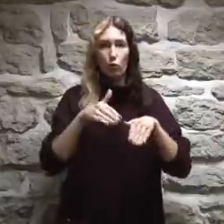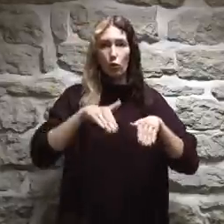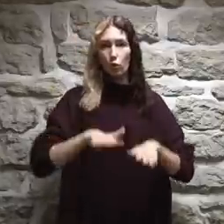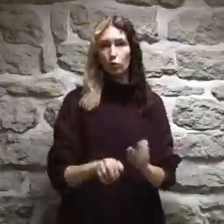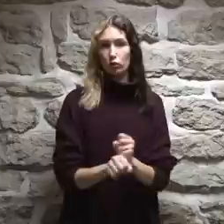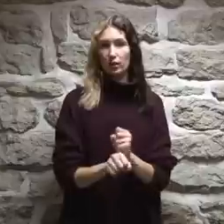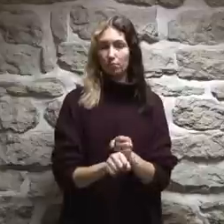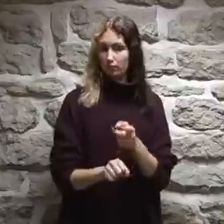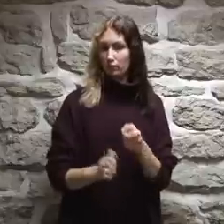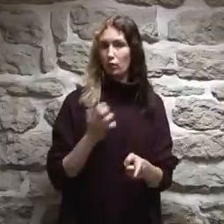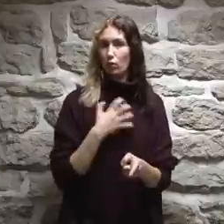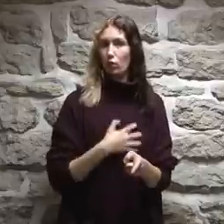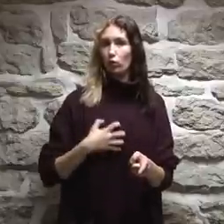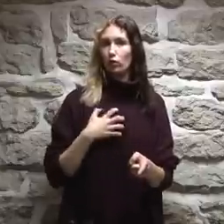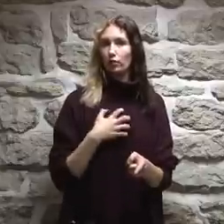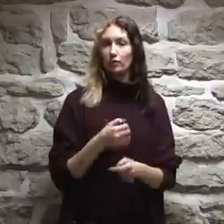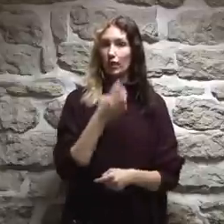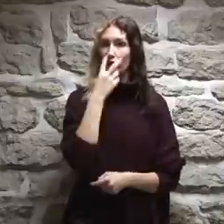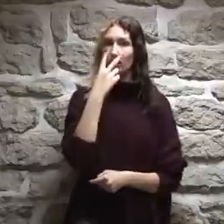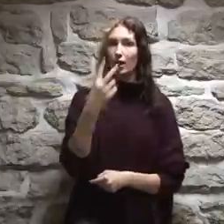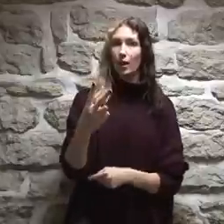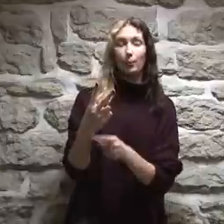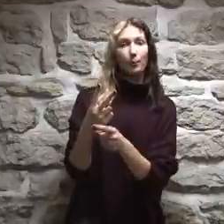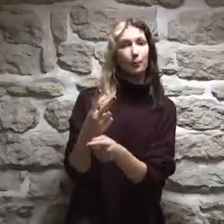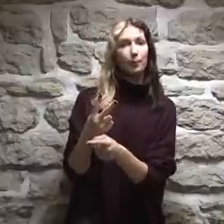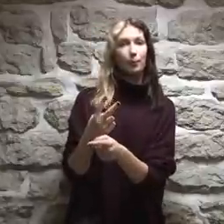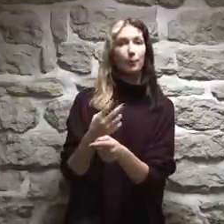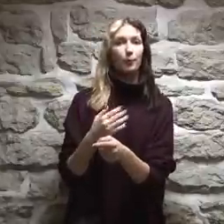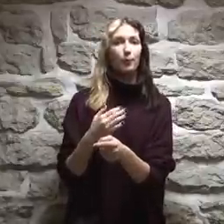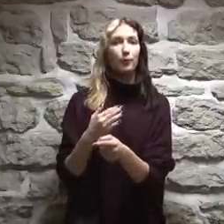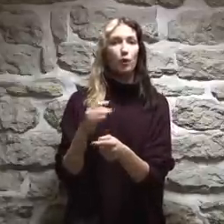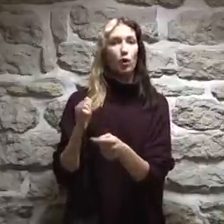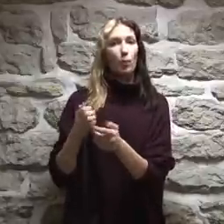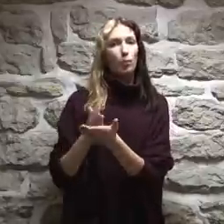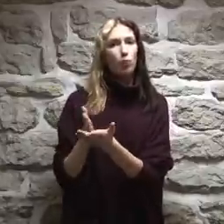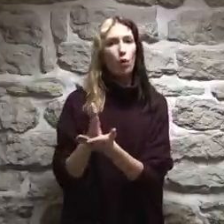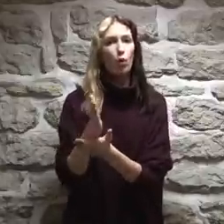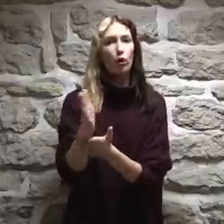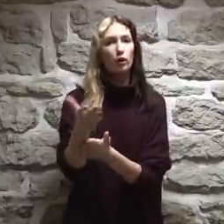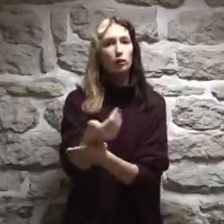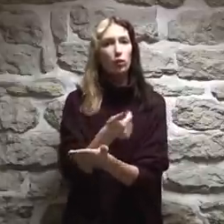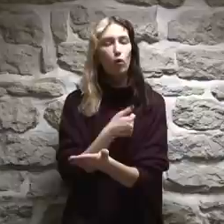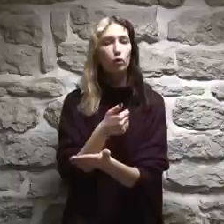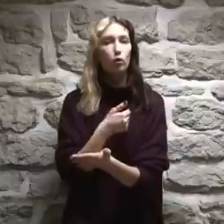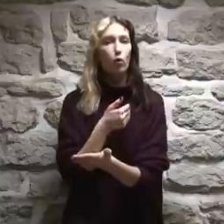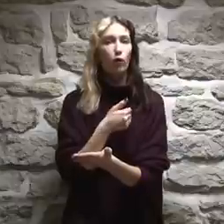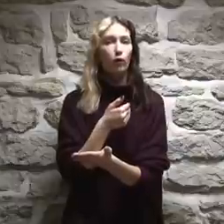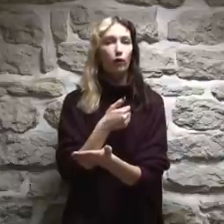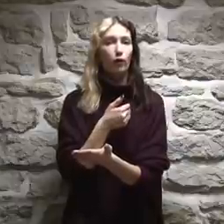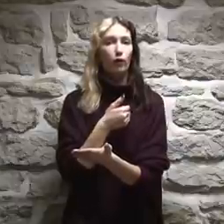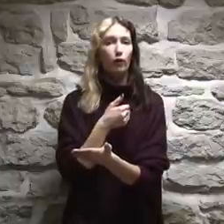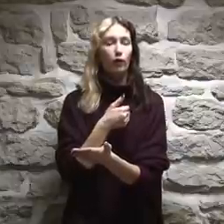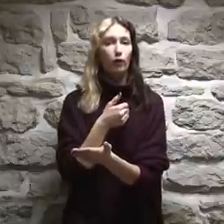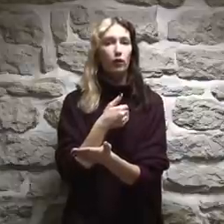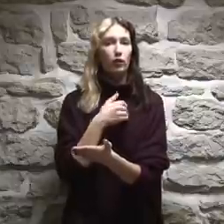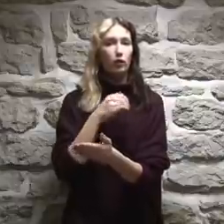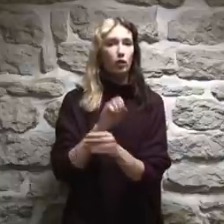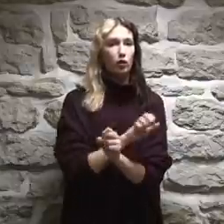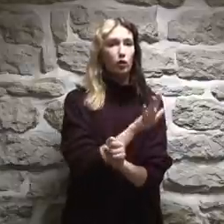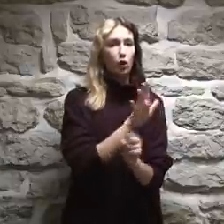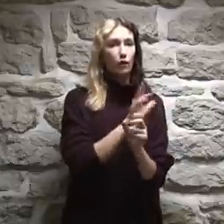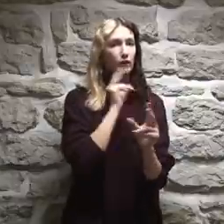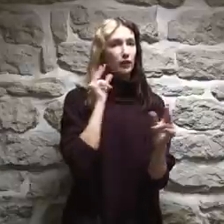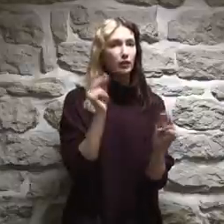et me näeme, kuidas see poliitiline soov siduda COVID-i